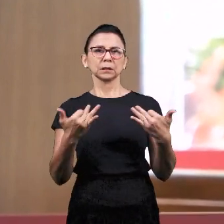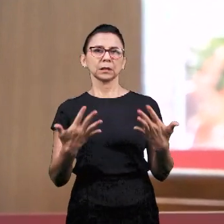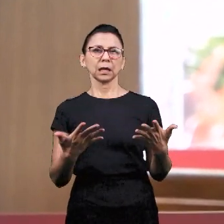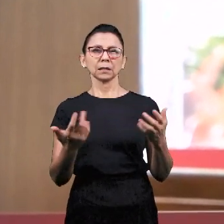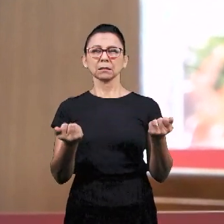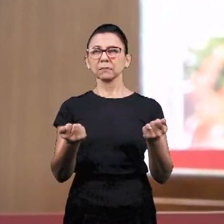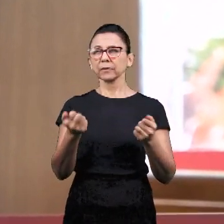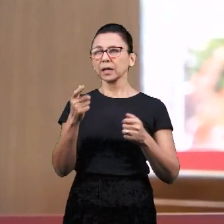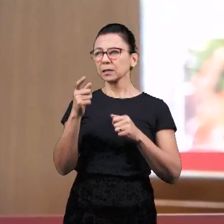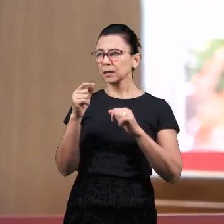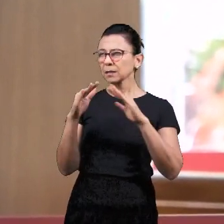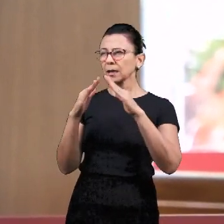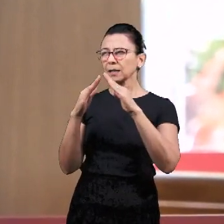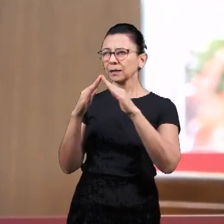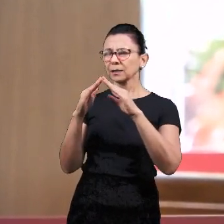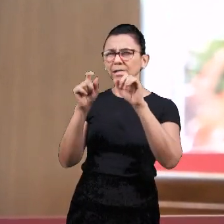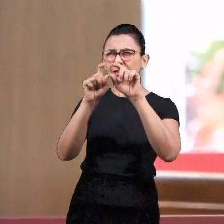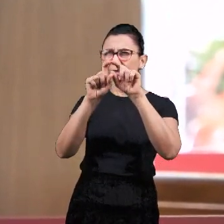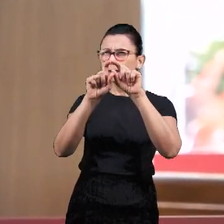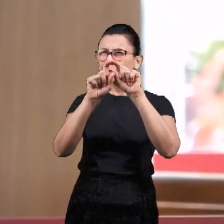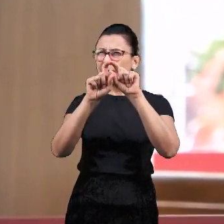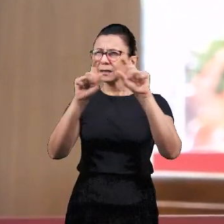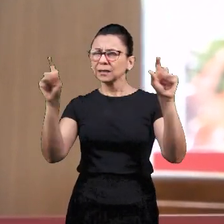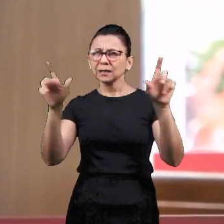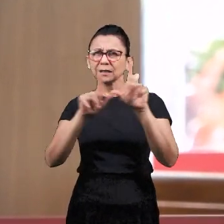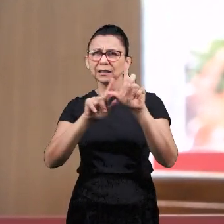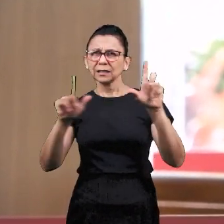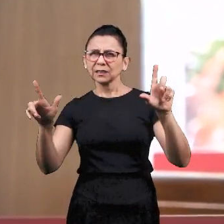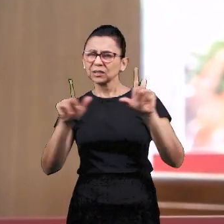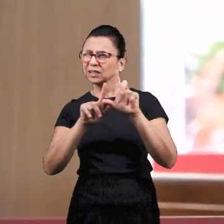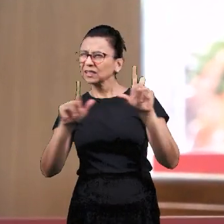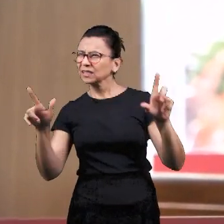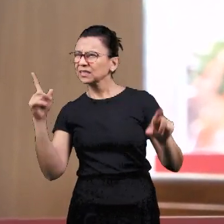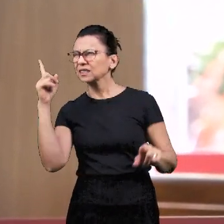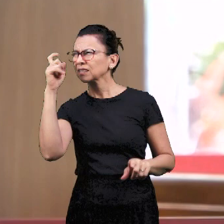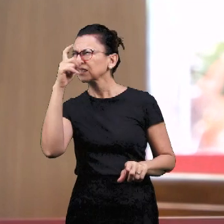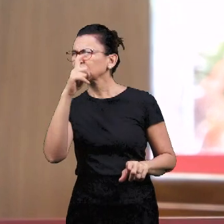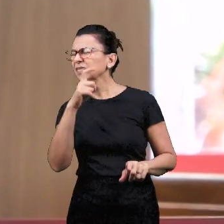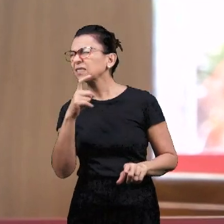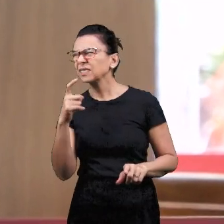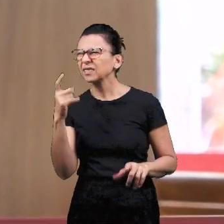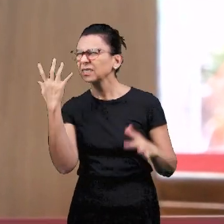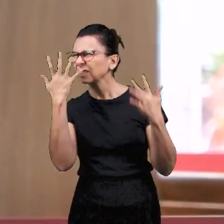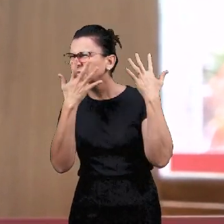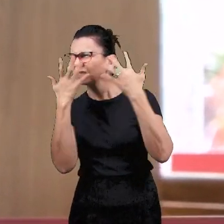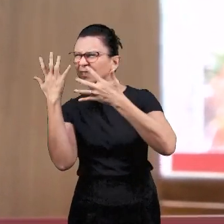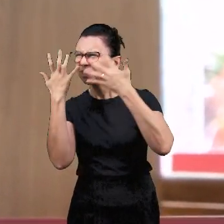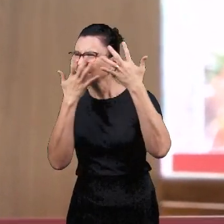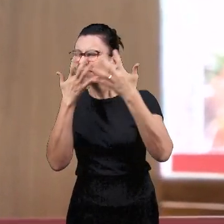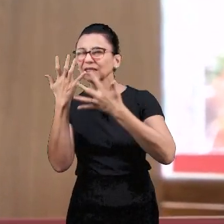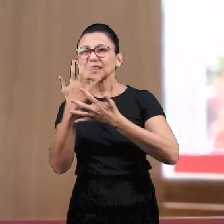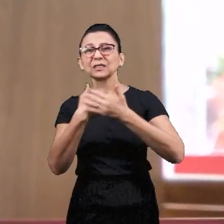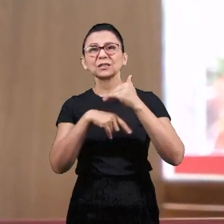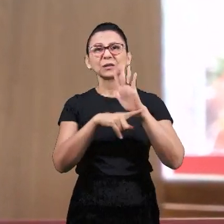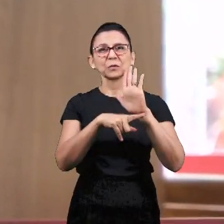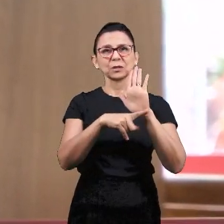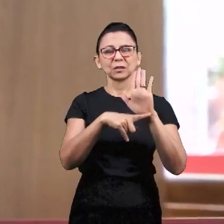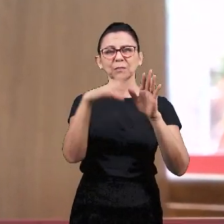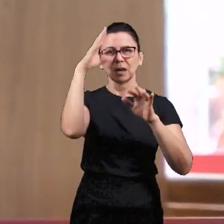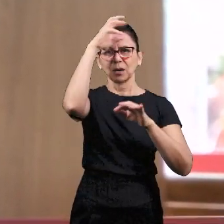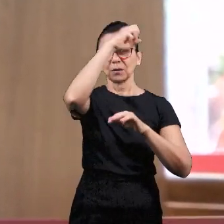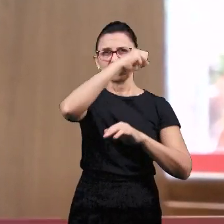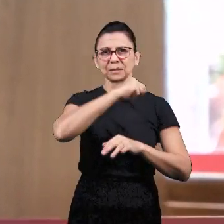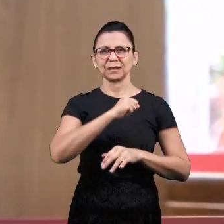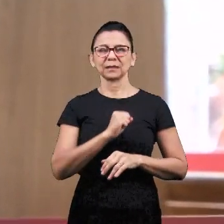notre légende. Des fois, les gens qui sont à la maison n'arrivent pas à lire la légende, mais nous sommes en train de répéter ici pour améliorer la compréhension